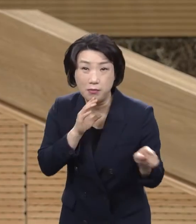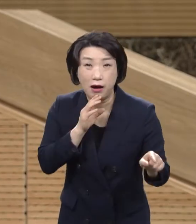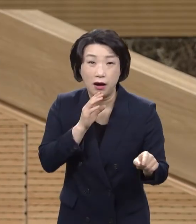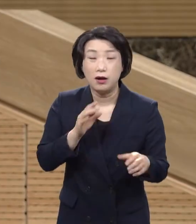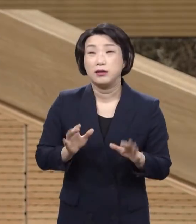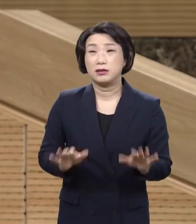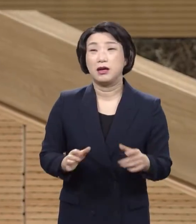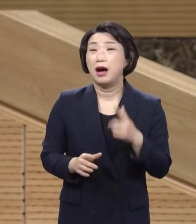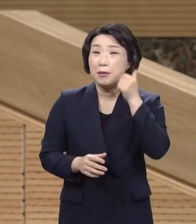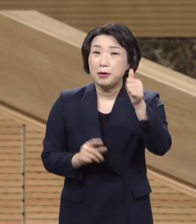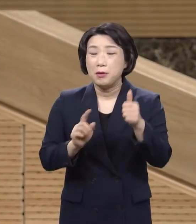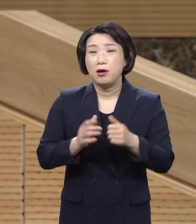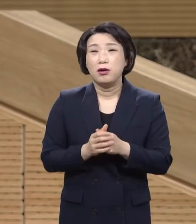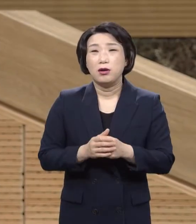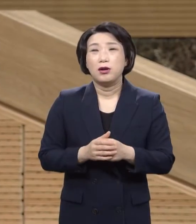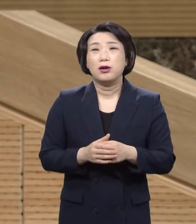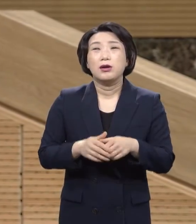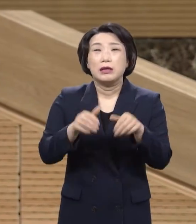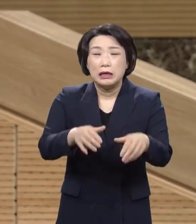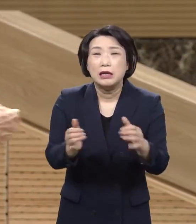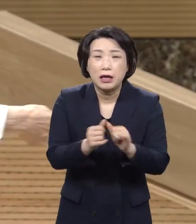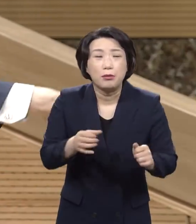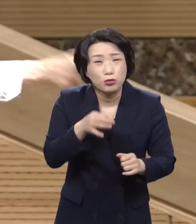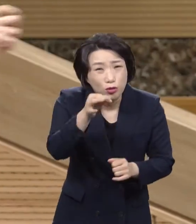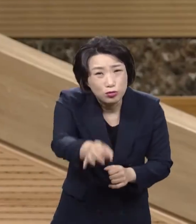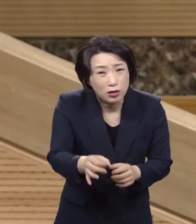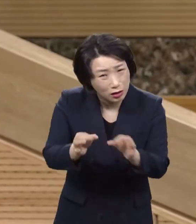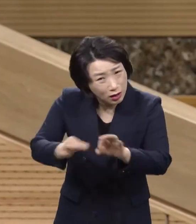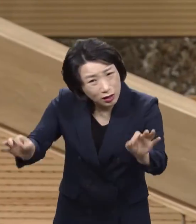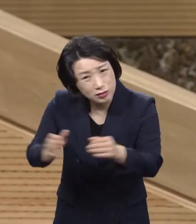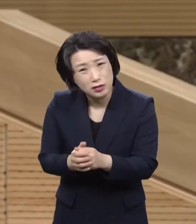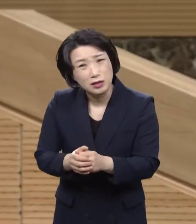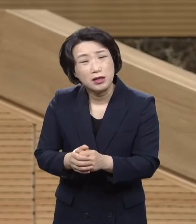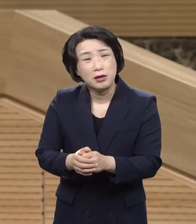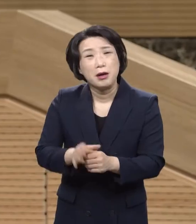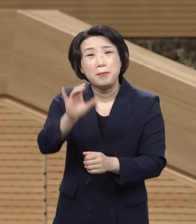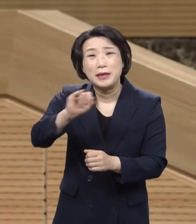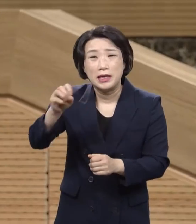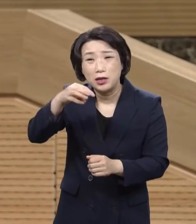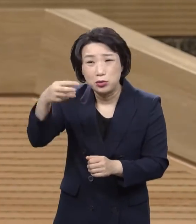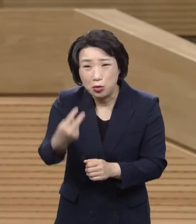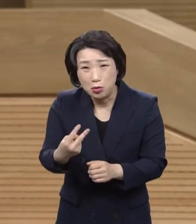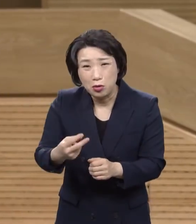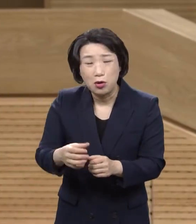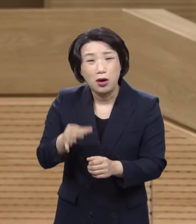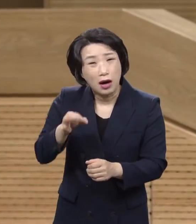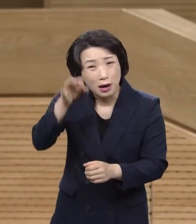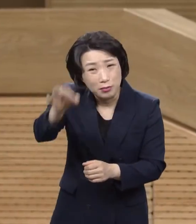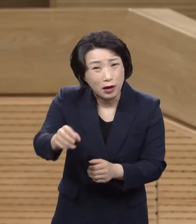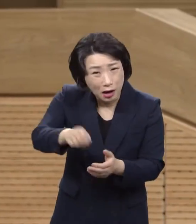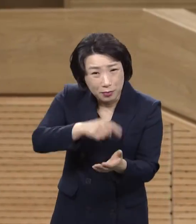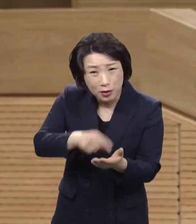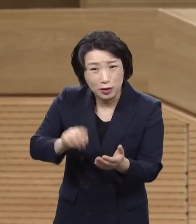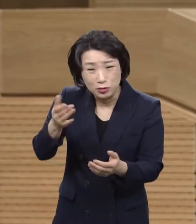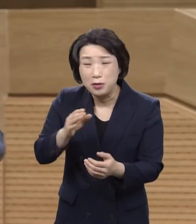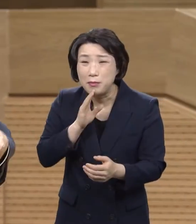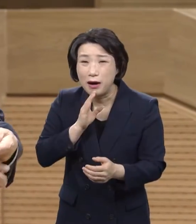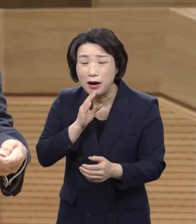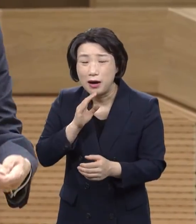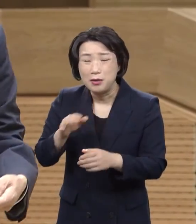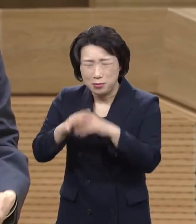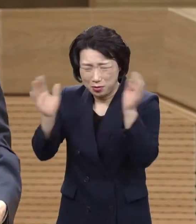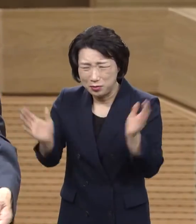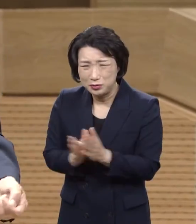품값 들여서 비료 들여서 참 김매서 그 타작을 하고 사람 얻어서 전부